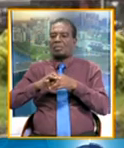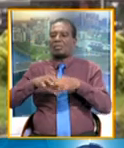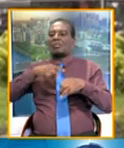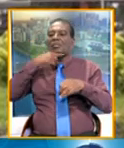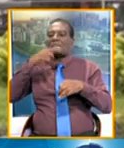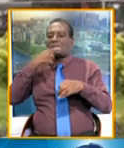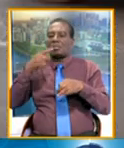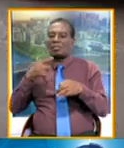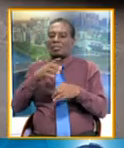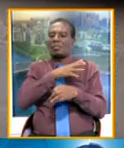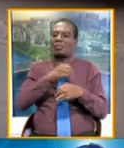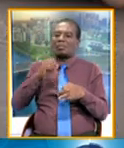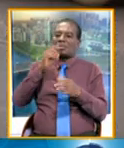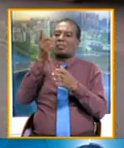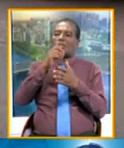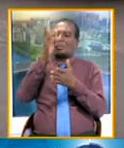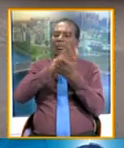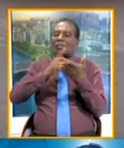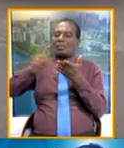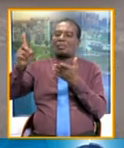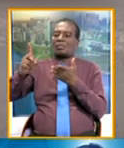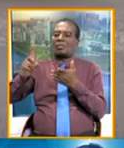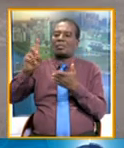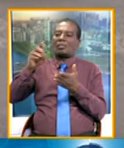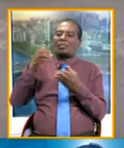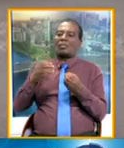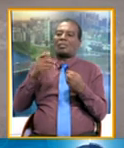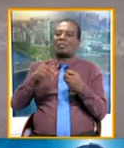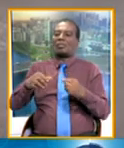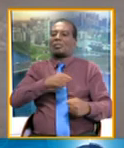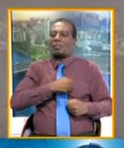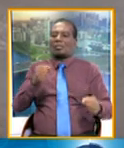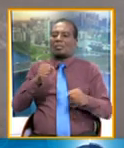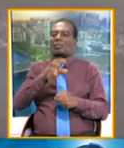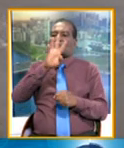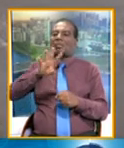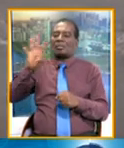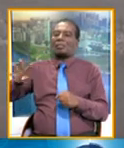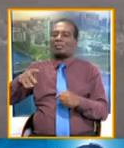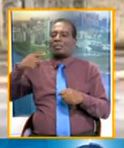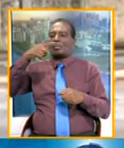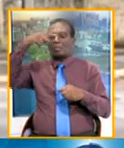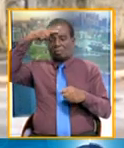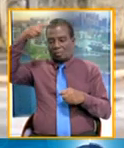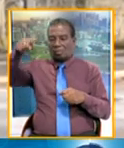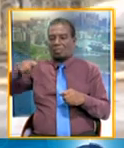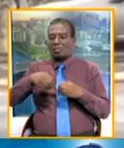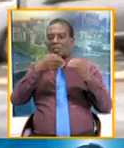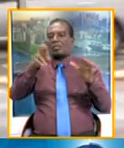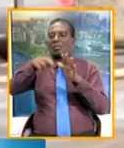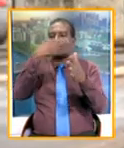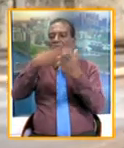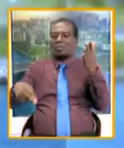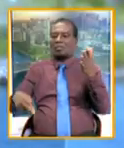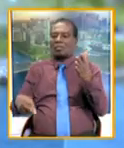Mamadi Doumbouya. Il y a quelques semaines déjà, un millier de soldats et 44 généraux de l'armée avaient également été mis à la